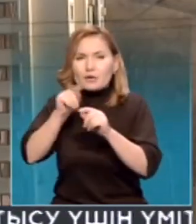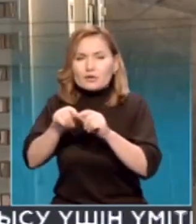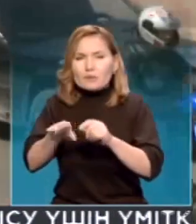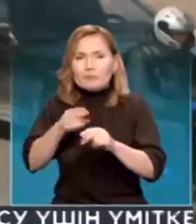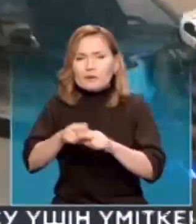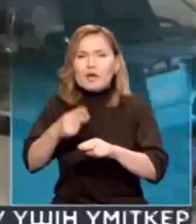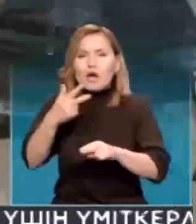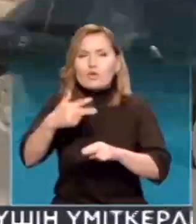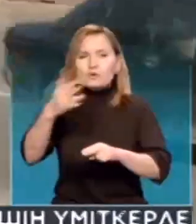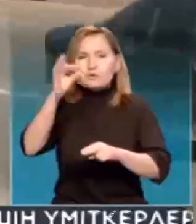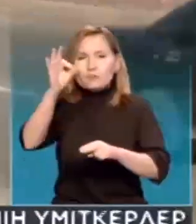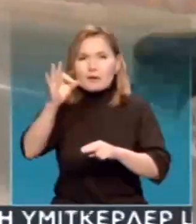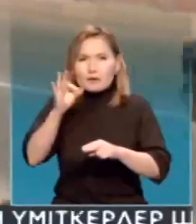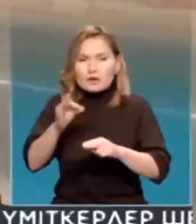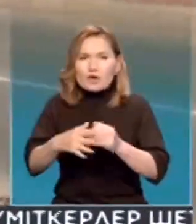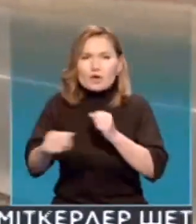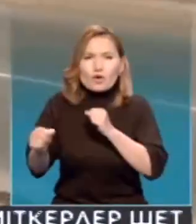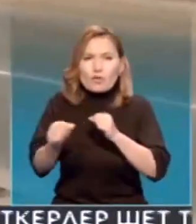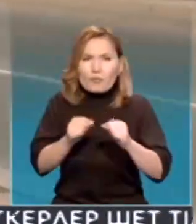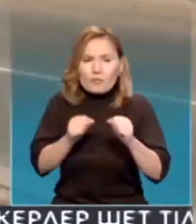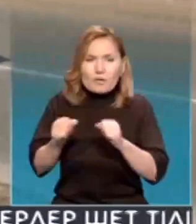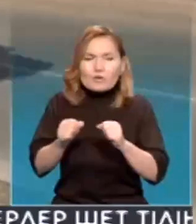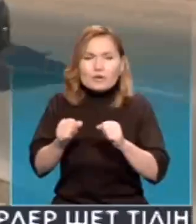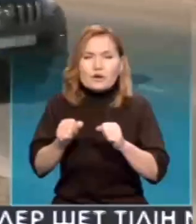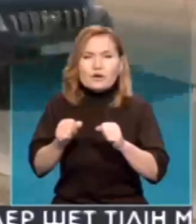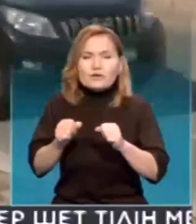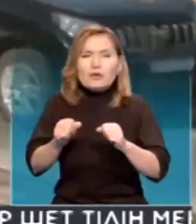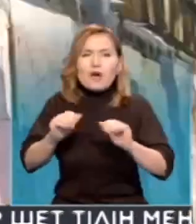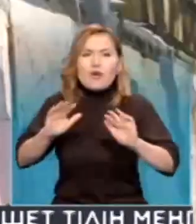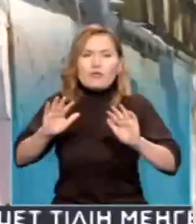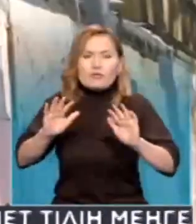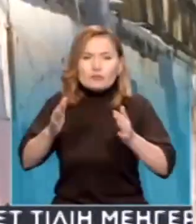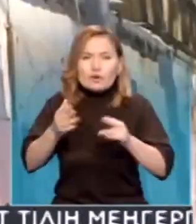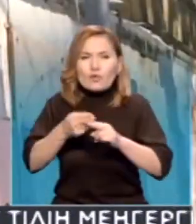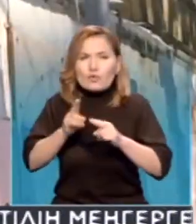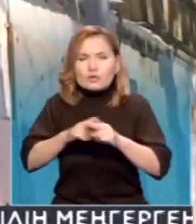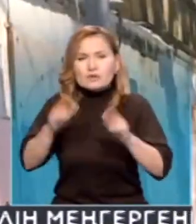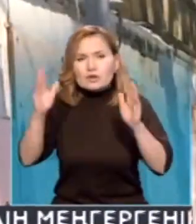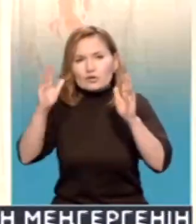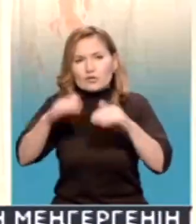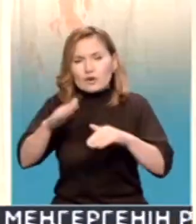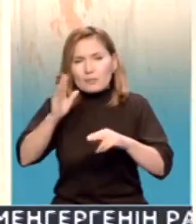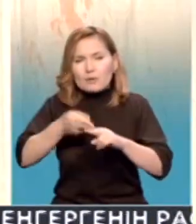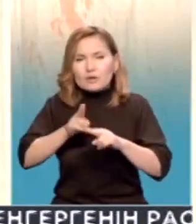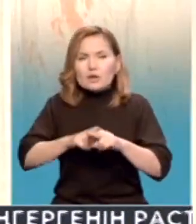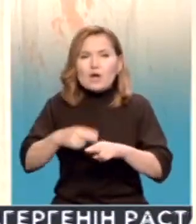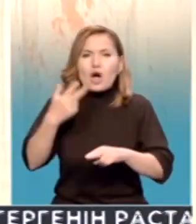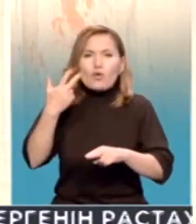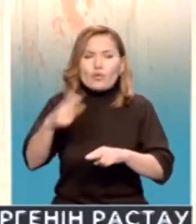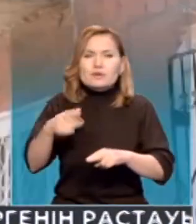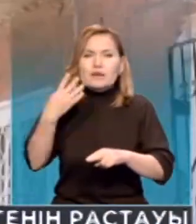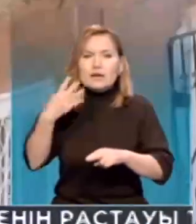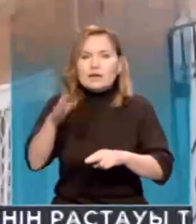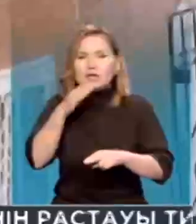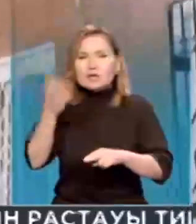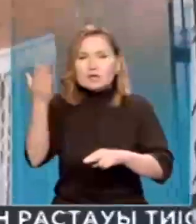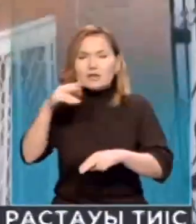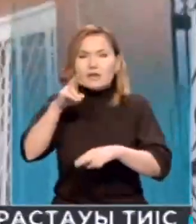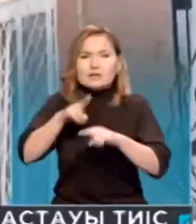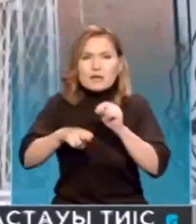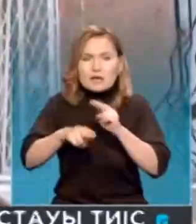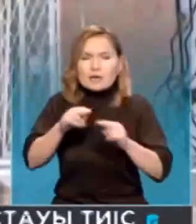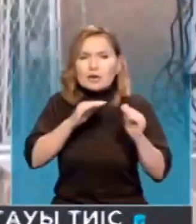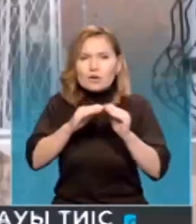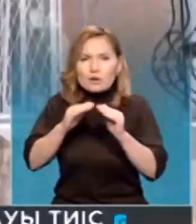олардың 35% дүмпуге шыдамайтынын анықтапты. Әрине, оның басым бөлігі сонау 30-40 жылдар аралығында